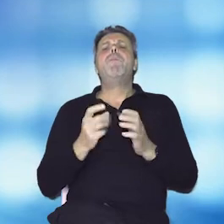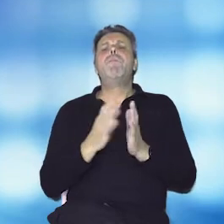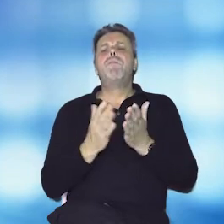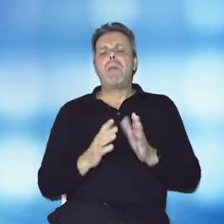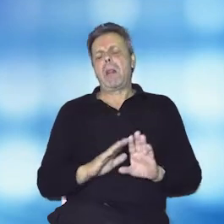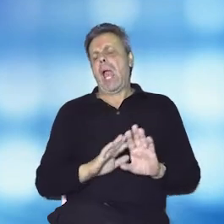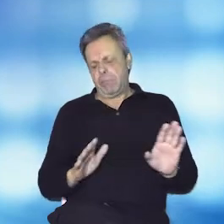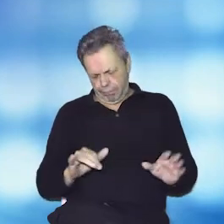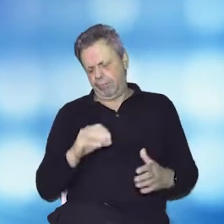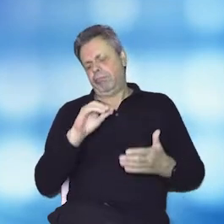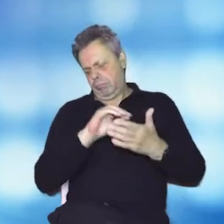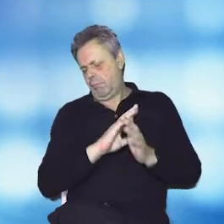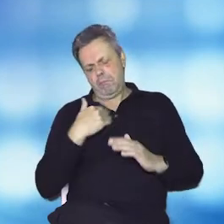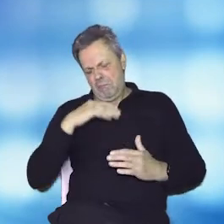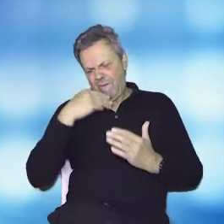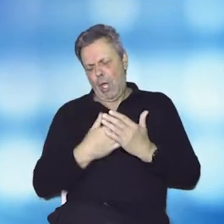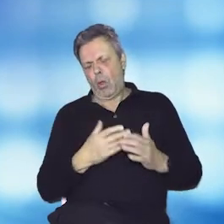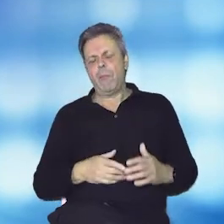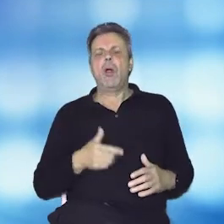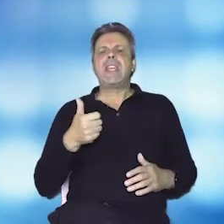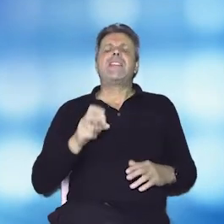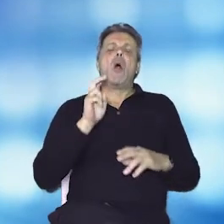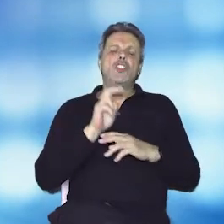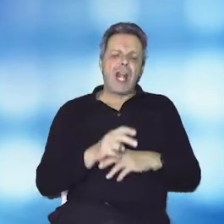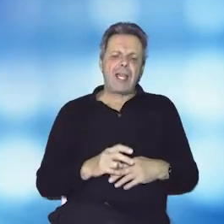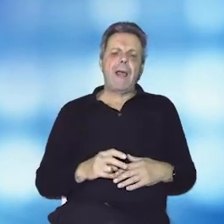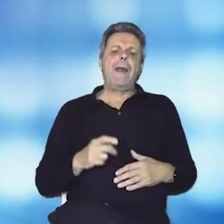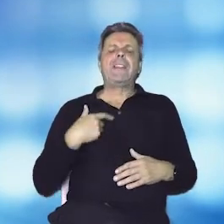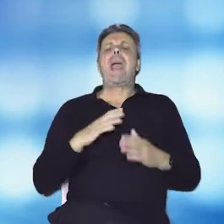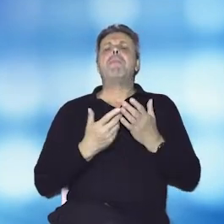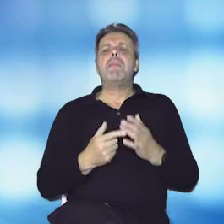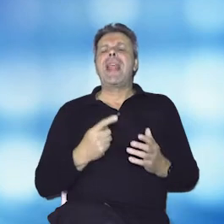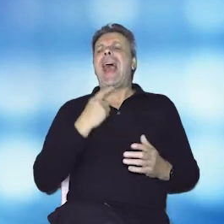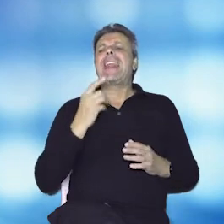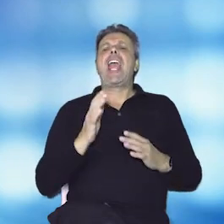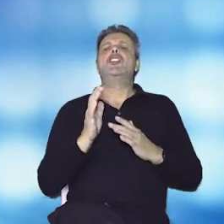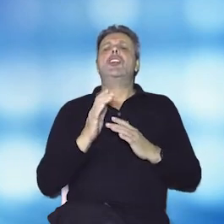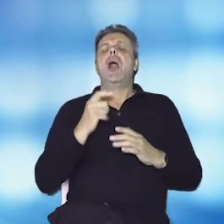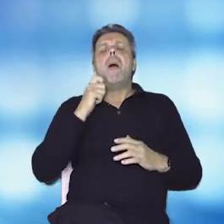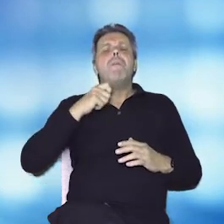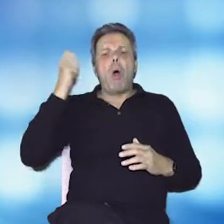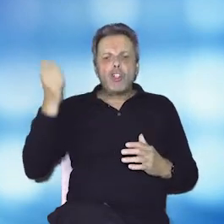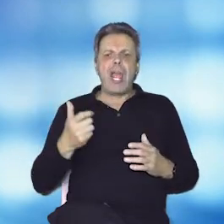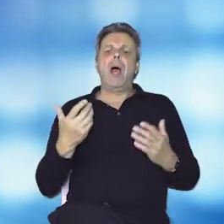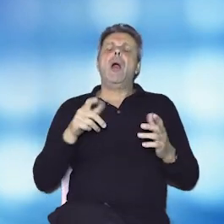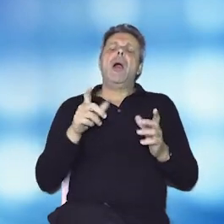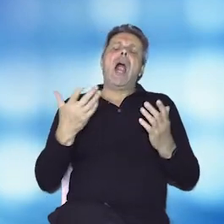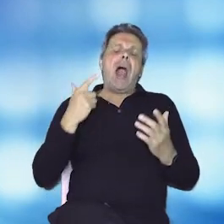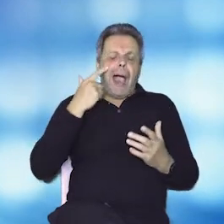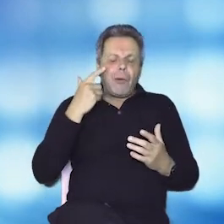od članaka vjere naše crkve je da vjerujemo da je Biblija riječ Božja u onoj mjeri u kojoj ona je ispravno